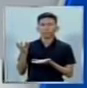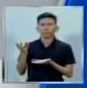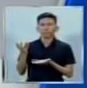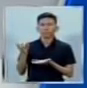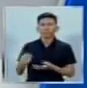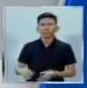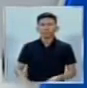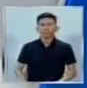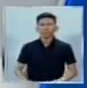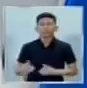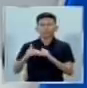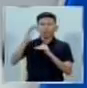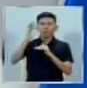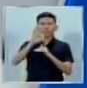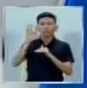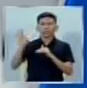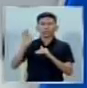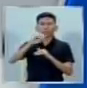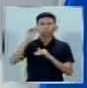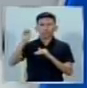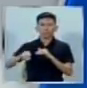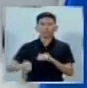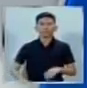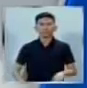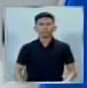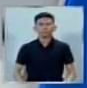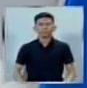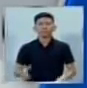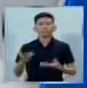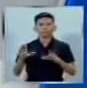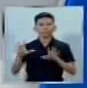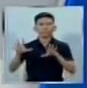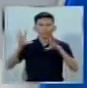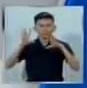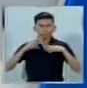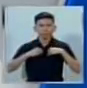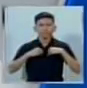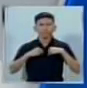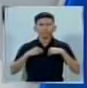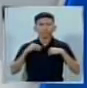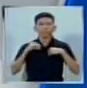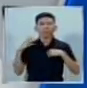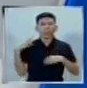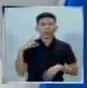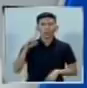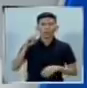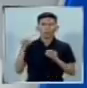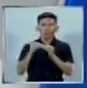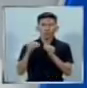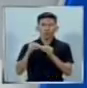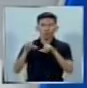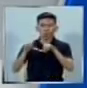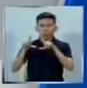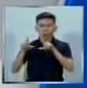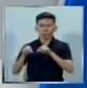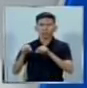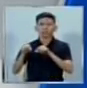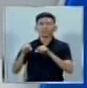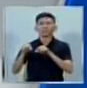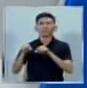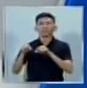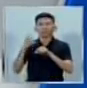More than 99% na, Vicky, yung pumapasok dito, no? At isang SD card na lamang mula sa isang clustered precinct sa